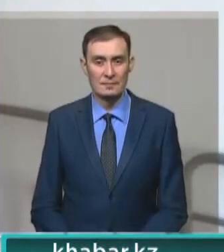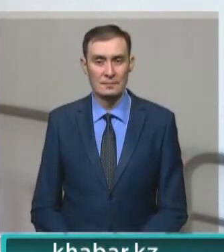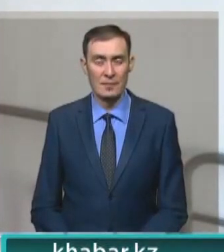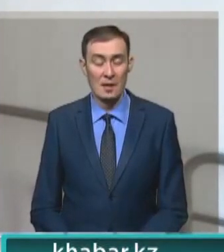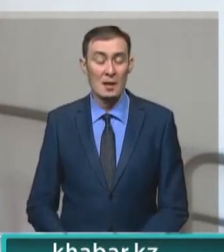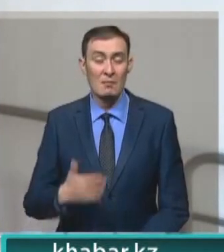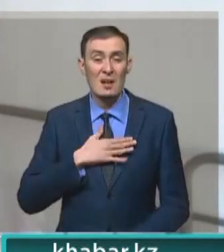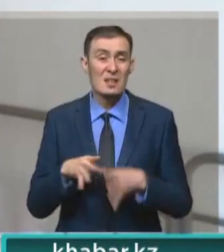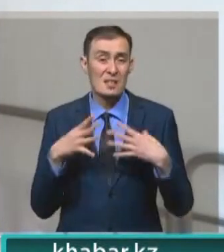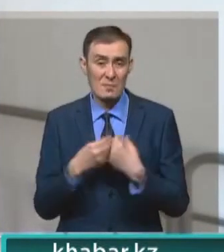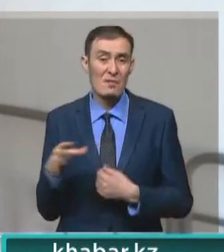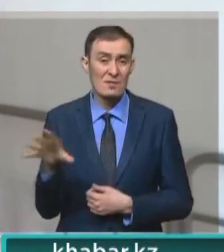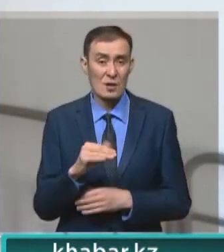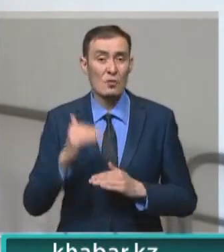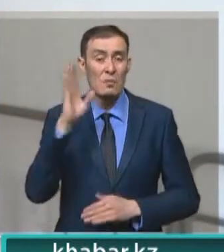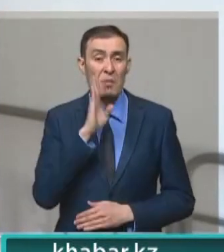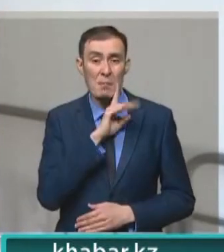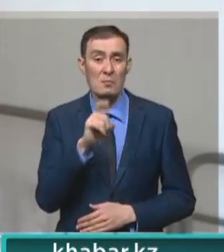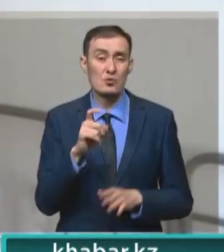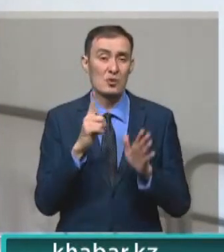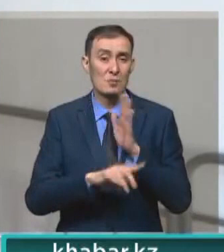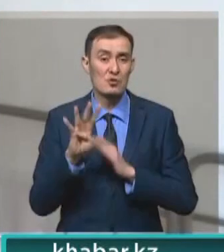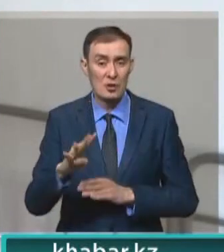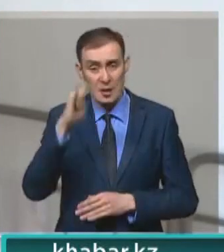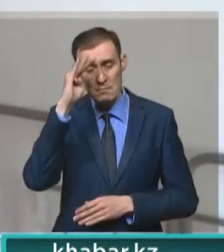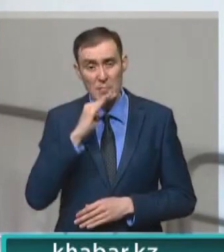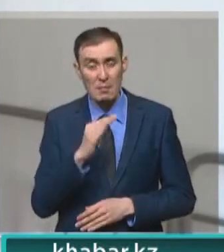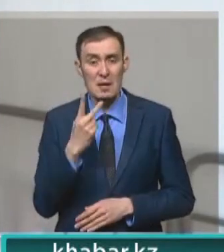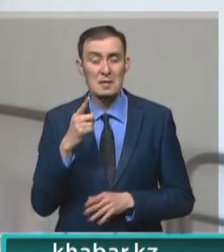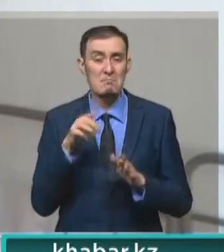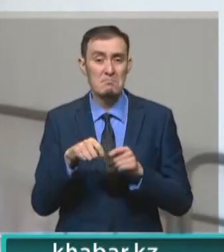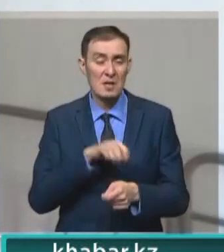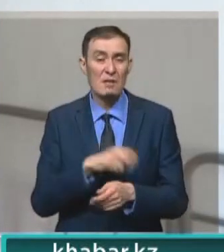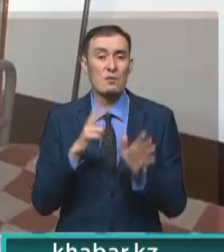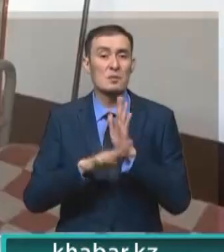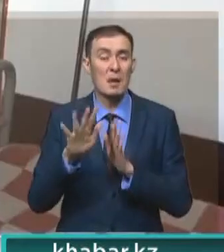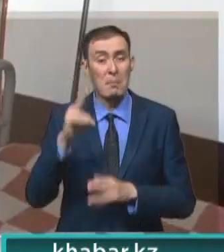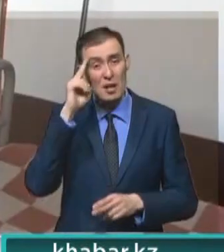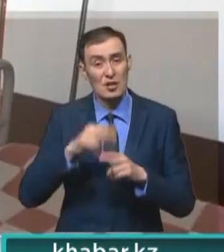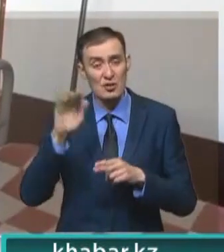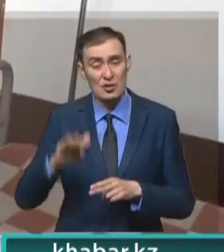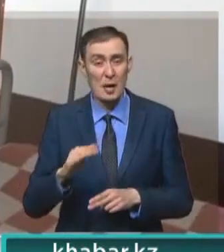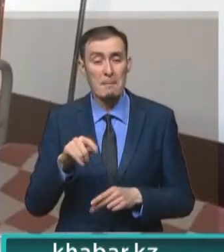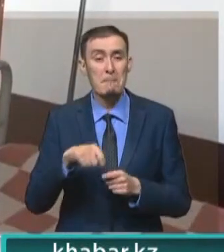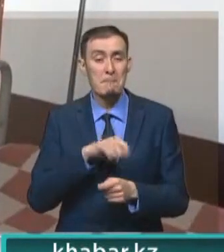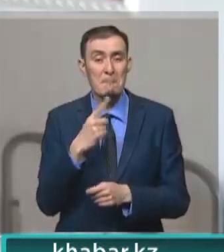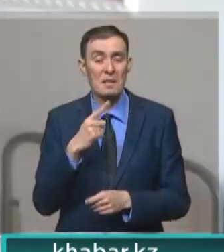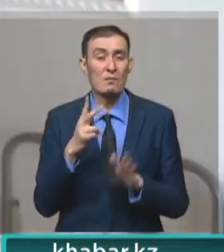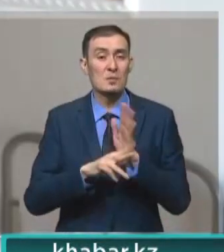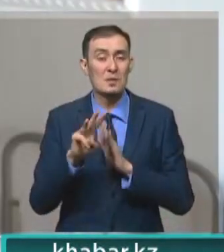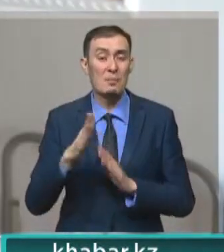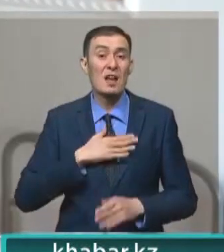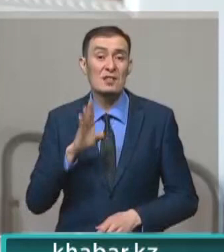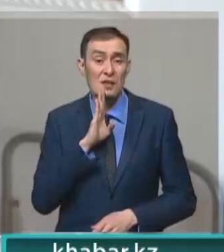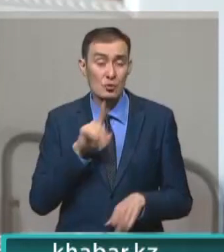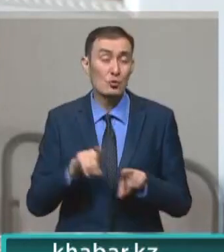В моей семье все высокие. Рост мамы 1,74 м, у папы рост 1,85 м, а у братишки 1,83 см. Моя